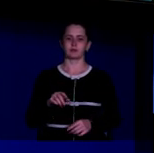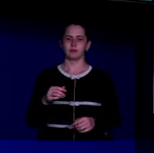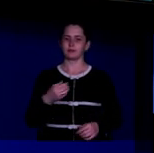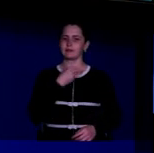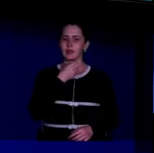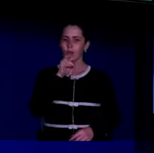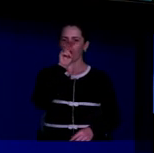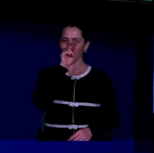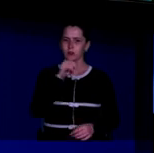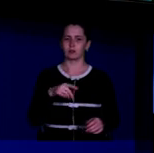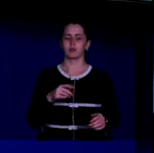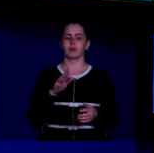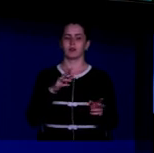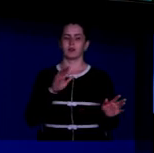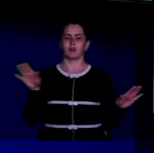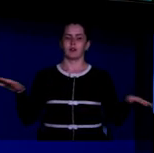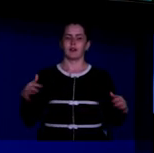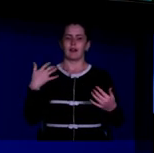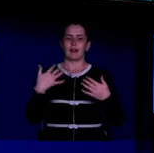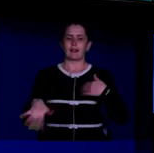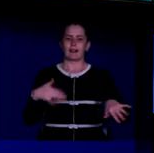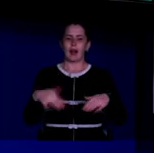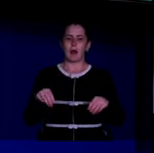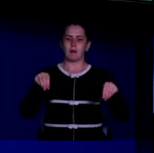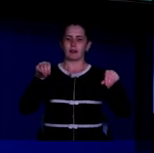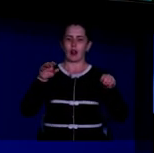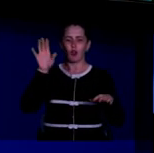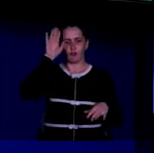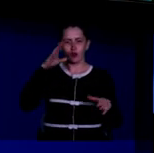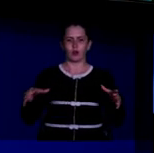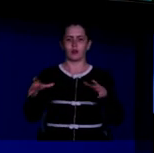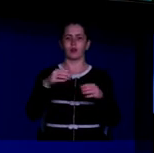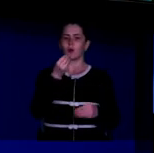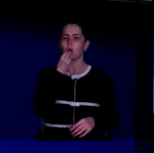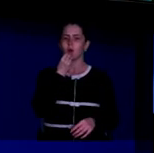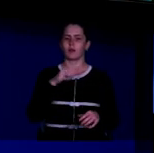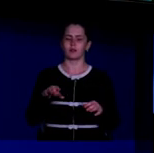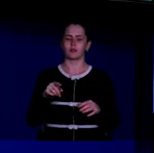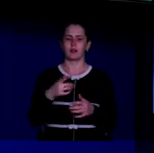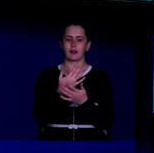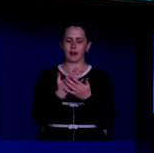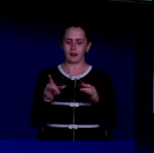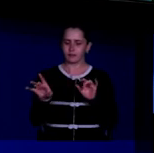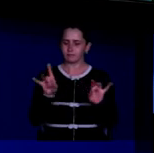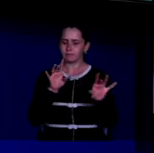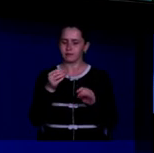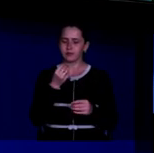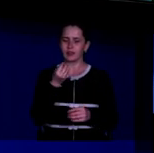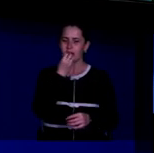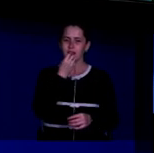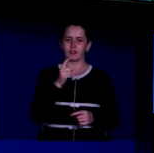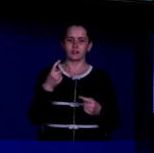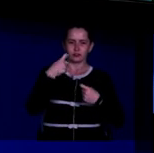обитает неподалеку от пресных, слабосоленых водоемов. Кормится, выбирая из воды растения и мелких